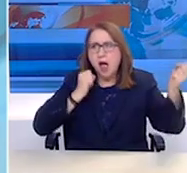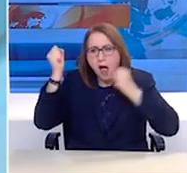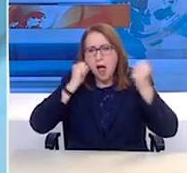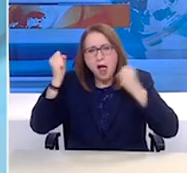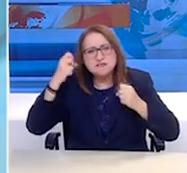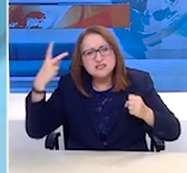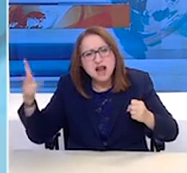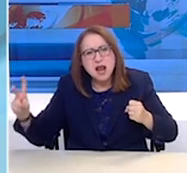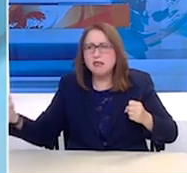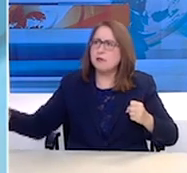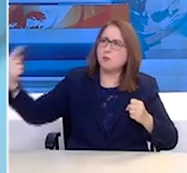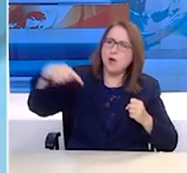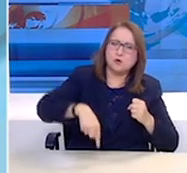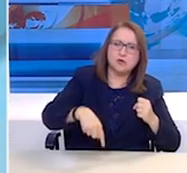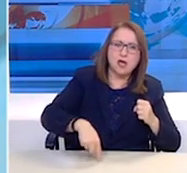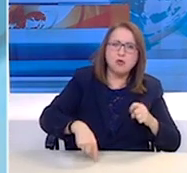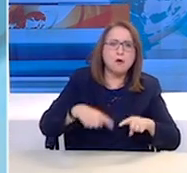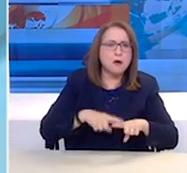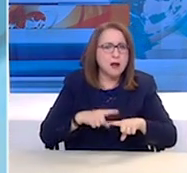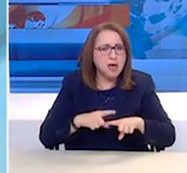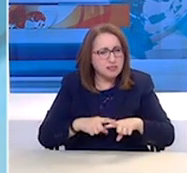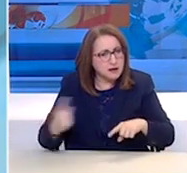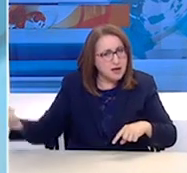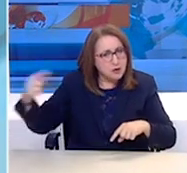Νοτιού Ιμεσφαιρίου και έρχονται στην πατρίδα,